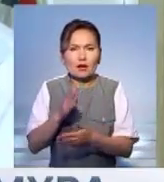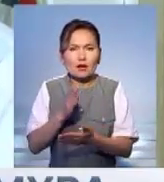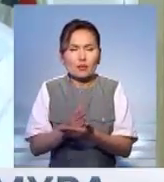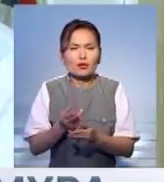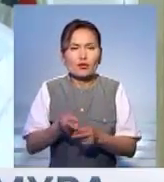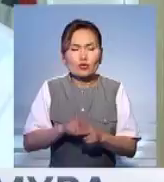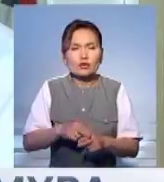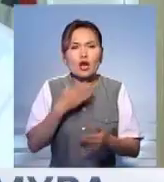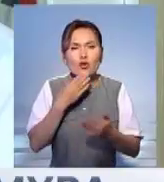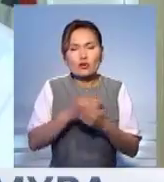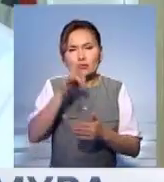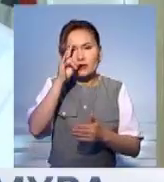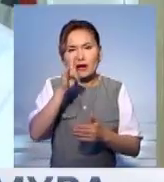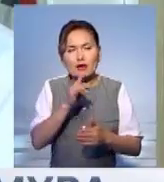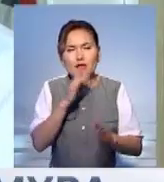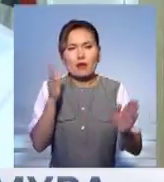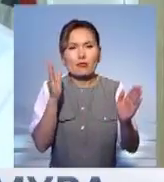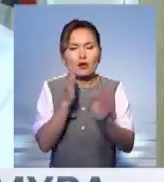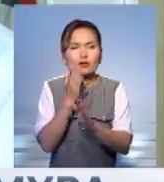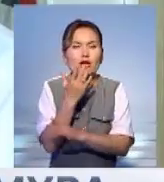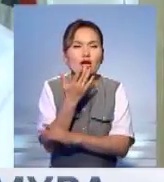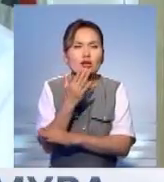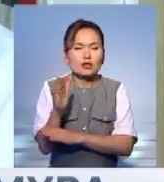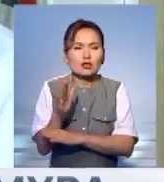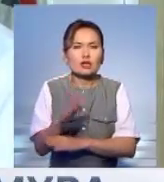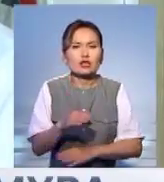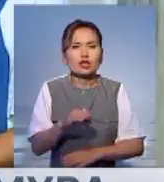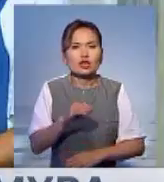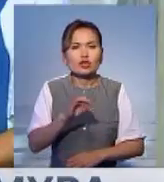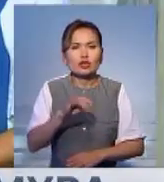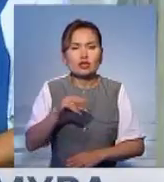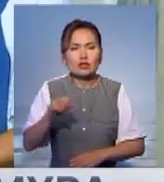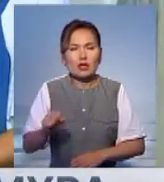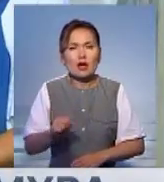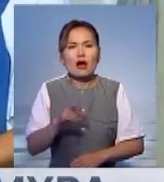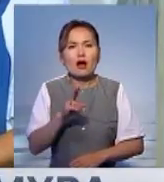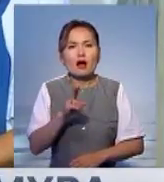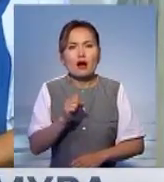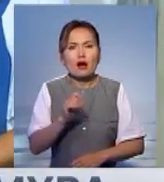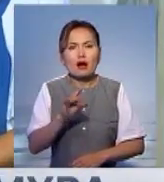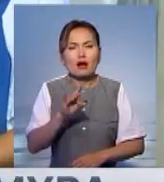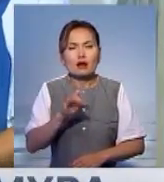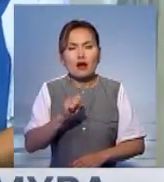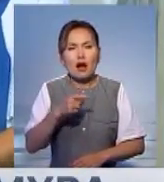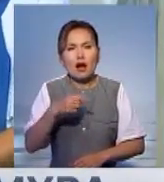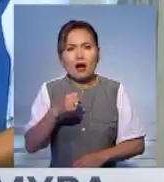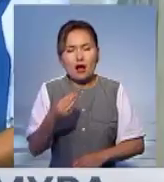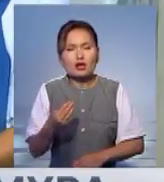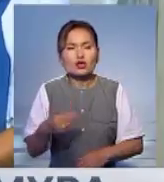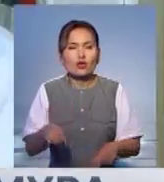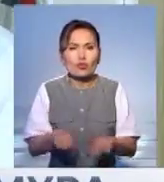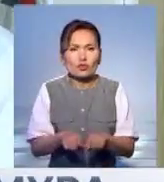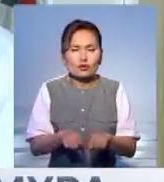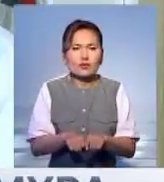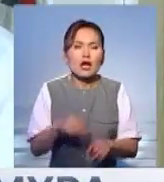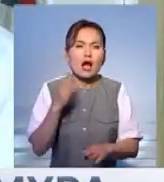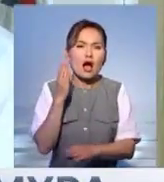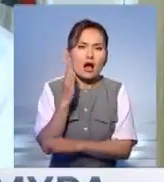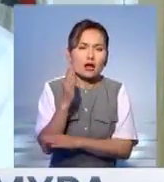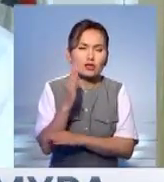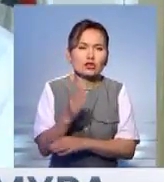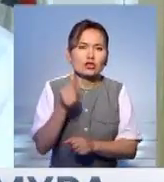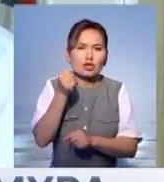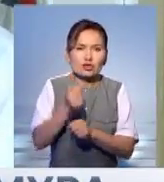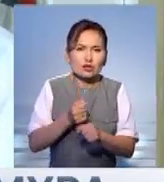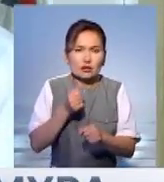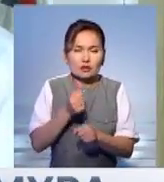болады. Одан кейін жергілікті жерде қара ағаш деген ағаш болады. Сосын өзімізде жаңағы клен үйеңкі дей ме, жаңғақ